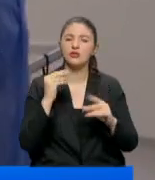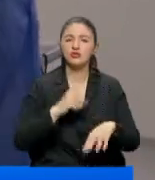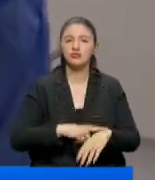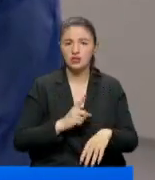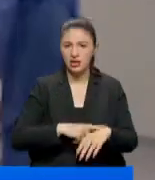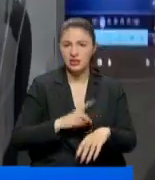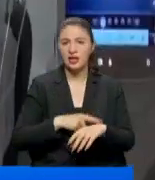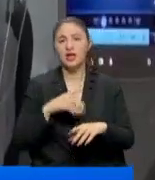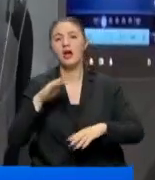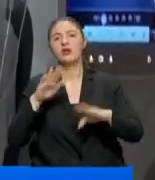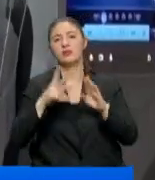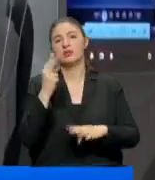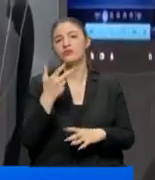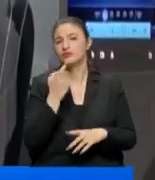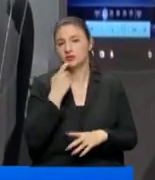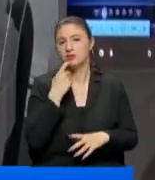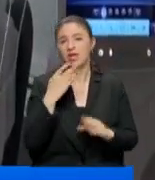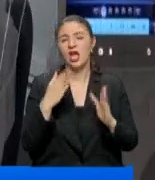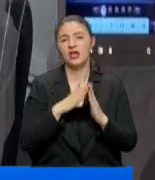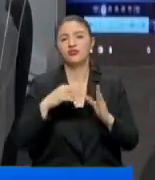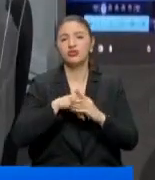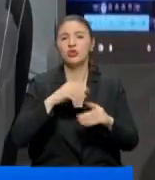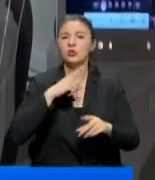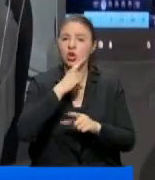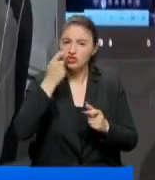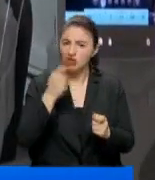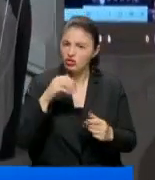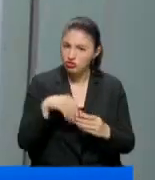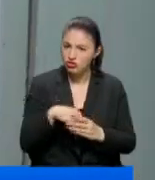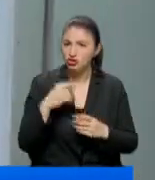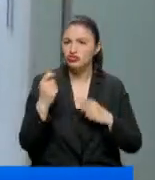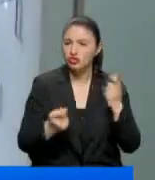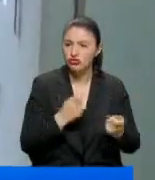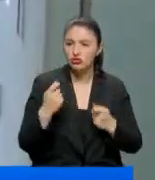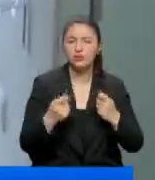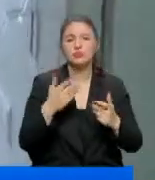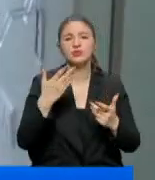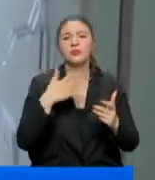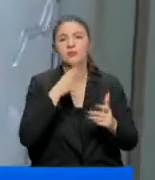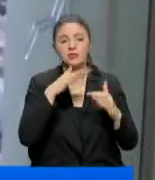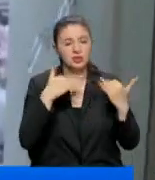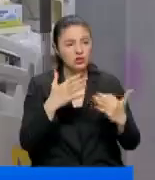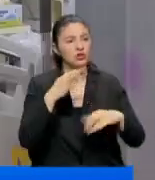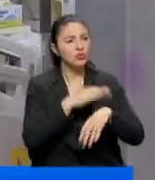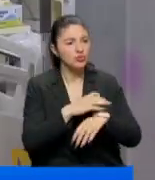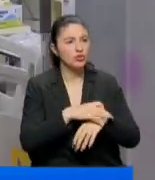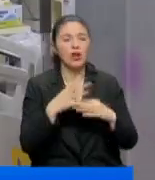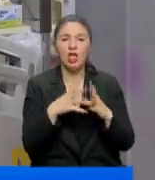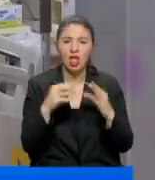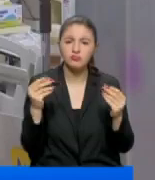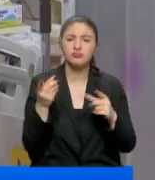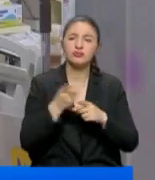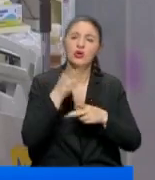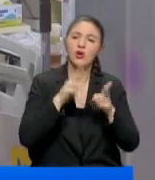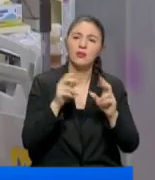sürecimizde, yaklaşık 2,5 yıldır evlerimizde zor koşullarda çalışanımız, biz bilim insanları, hekimlerimiz, kayıplarımızla